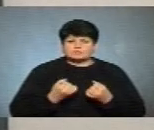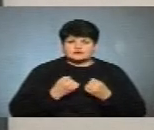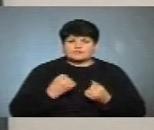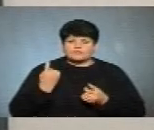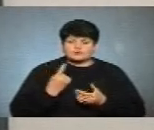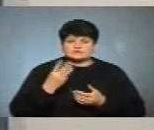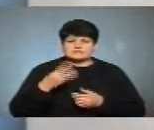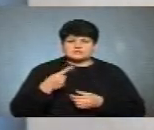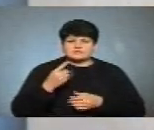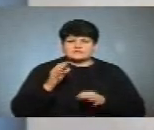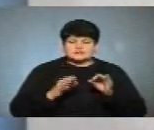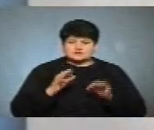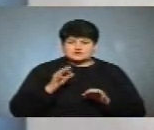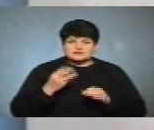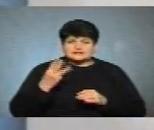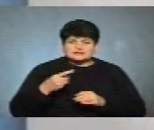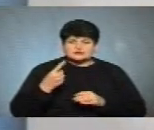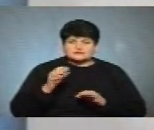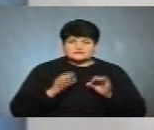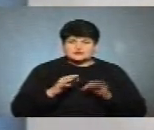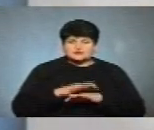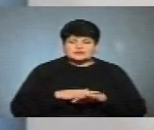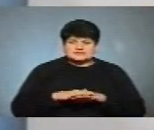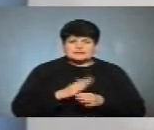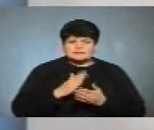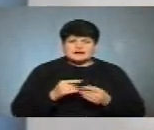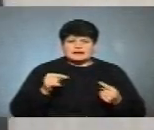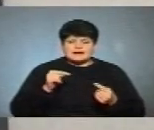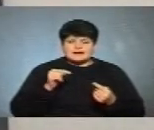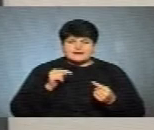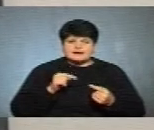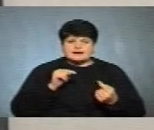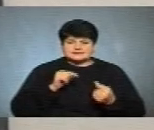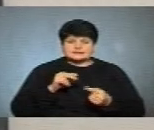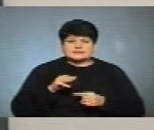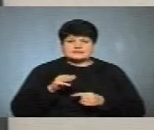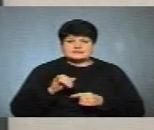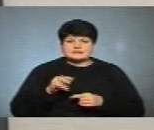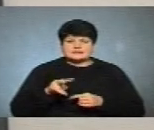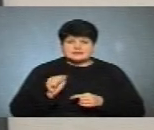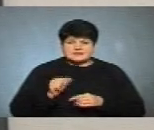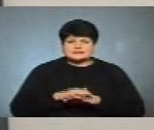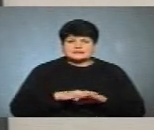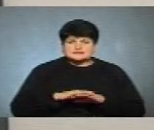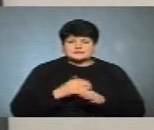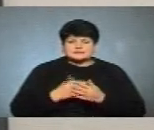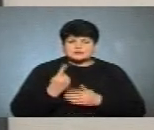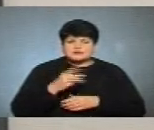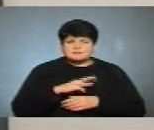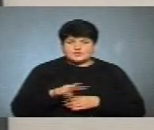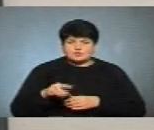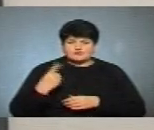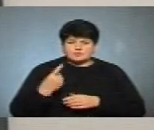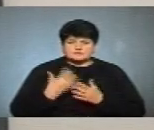становить 31%. Тобто 31% населення має антитіла. Тобто якщо в нас населення приблизно 1 мільйон в області,